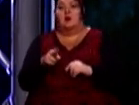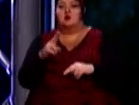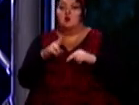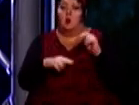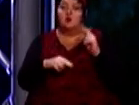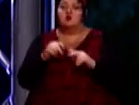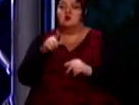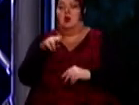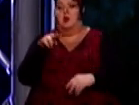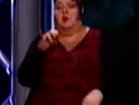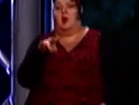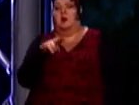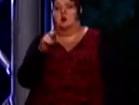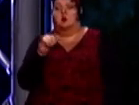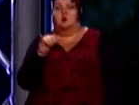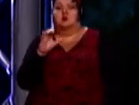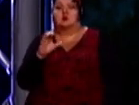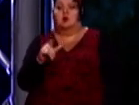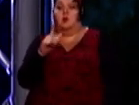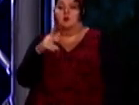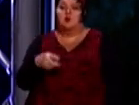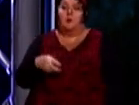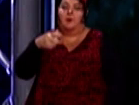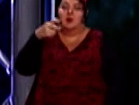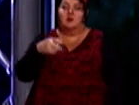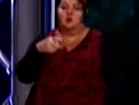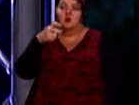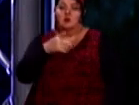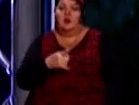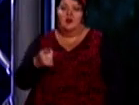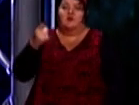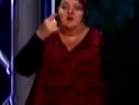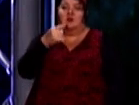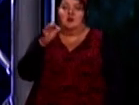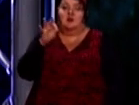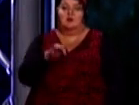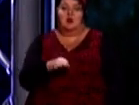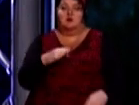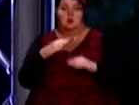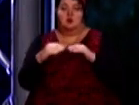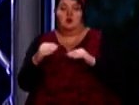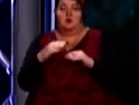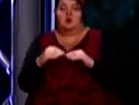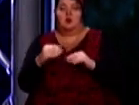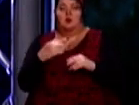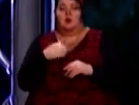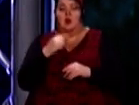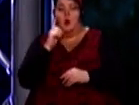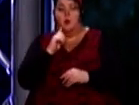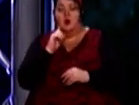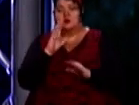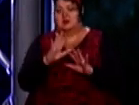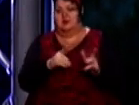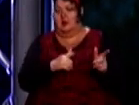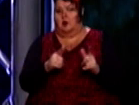той пандус. Або це буде підйомник з в'їздом одразу з поверхні землі, або ще що. Я поки що не